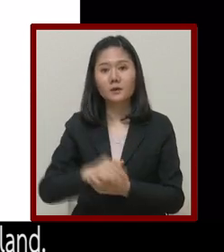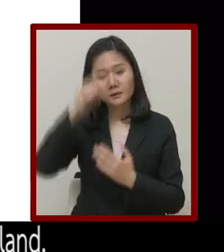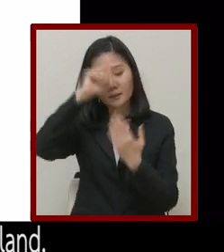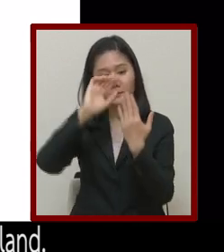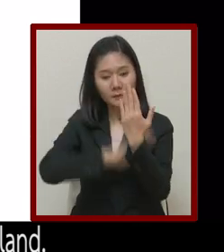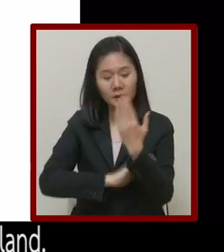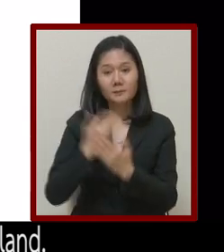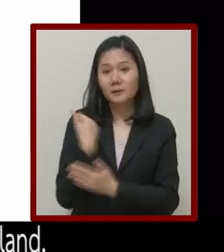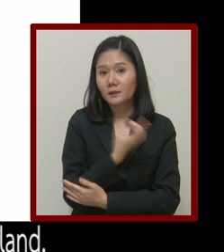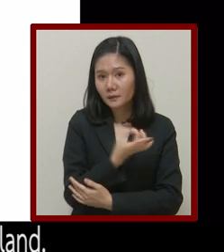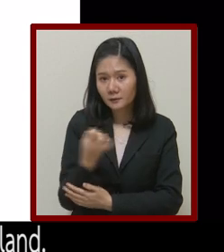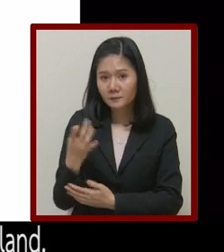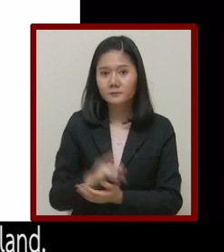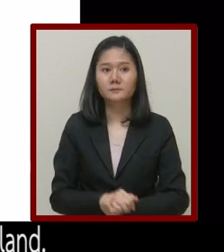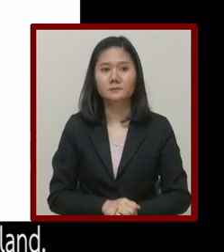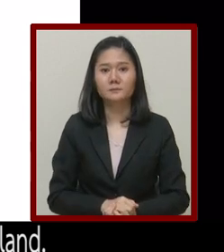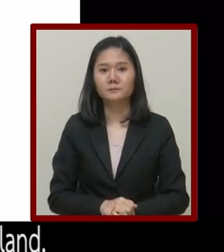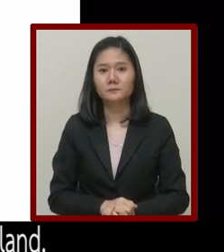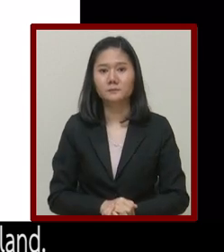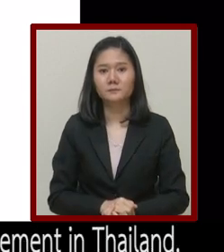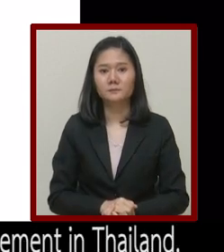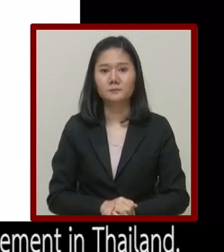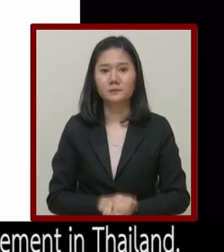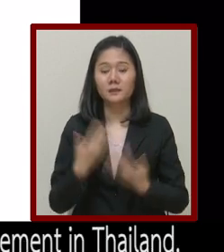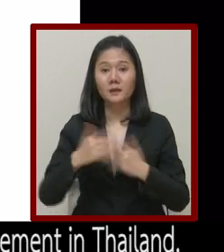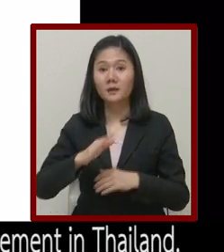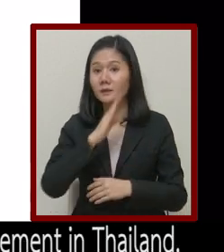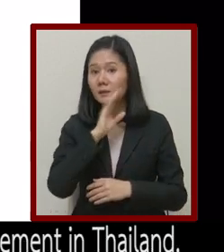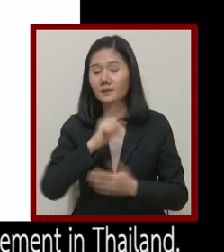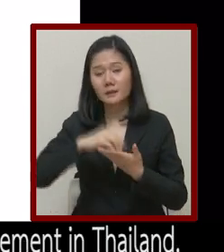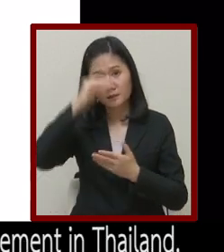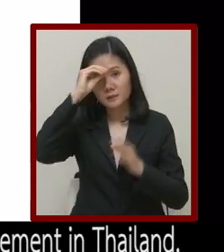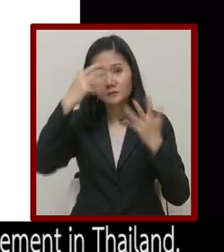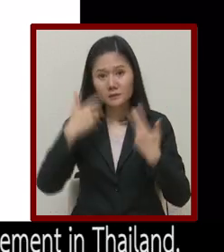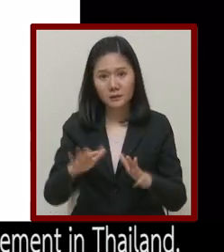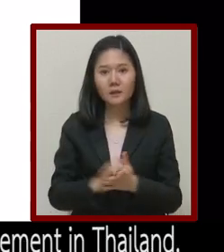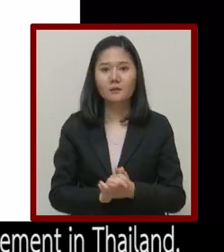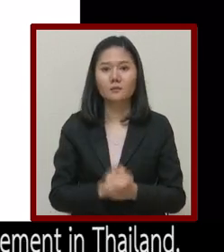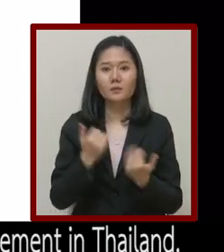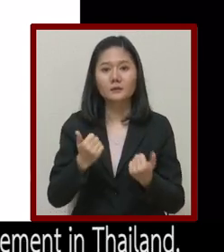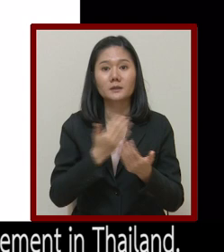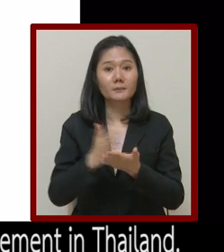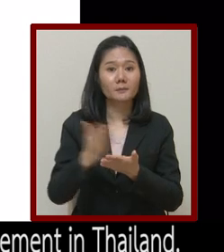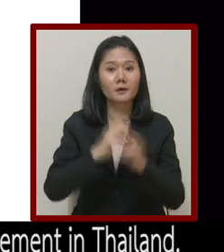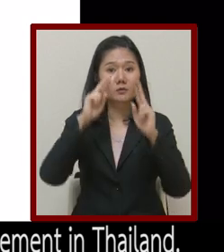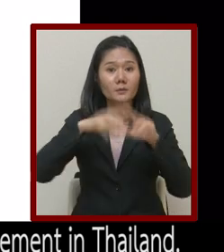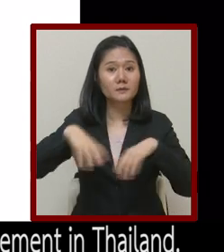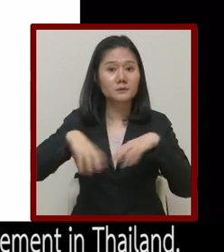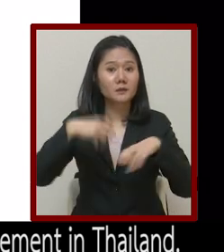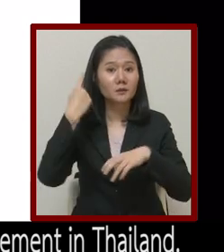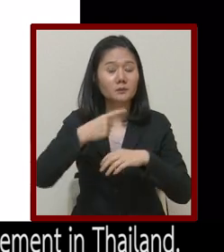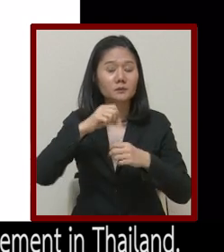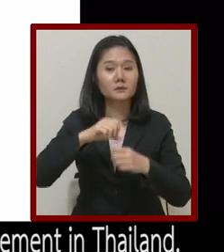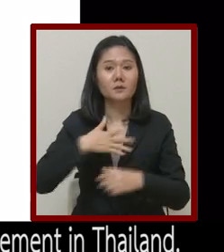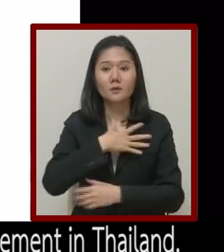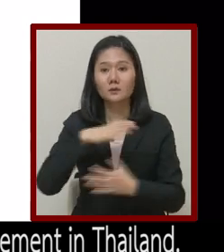ทศไทยเราว่ามีอะไรบ้างใช่ไหมคะแล้วเมื่อเราเรียนเสร็จแล้วเราก็ต้องสามารถที่จำแนกรูปแบบการจัดการท่องเที่ยวเชิงสุขภ